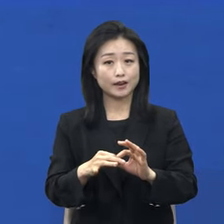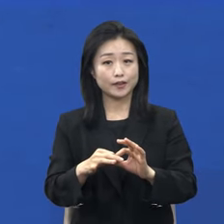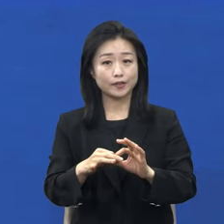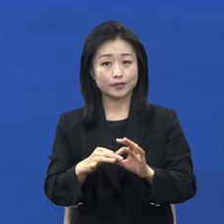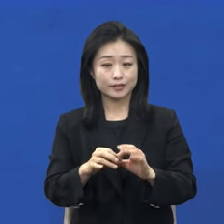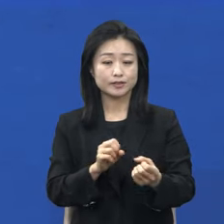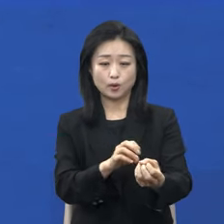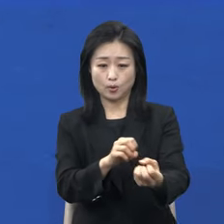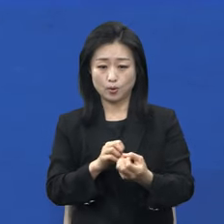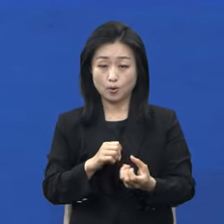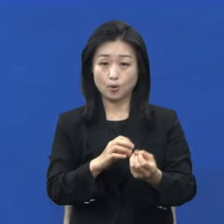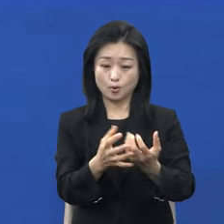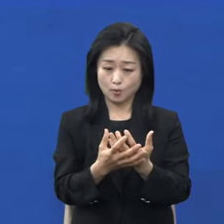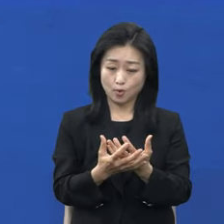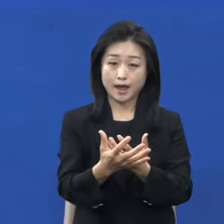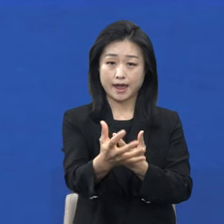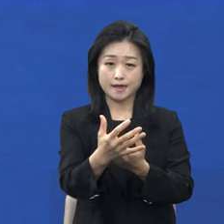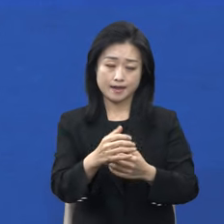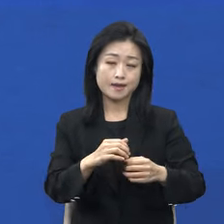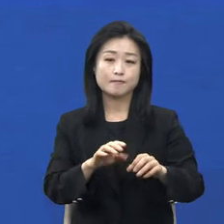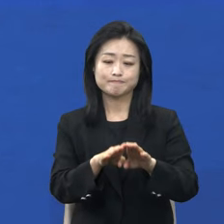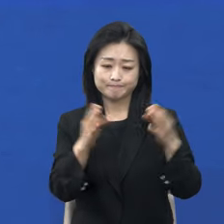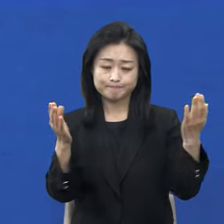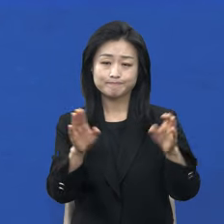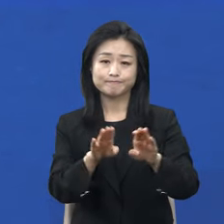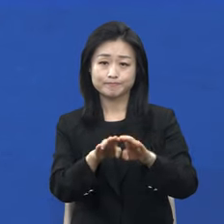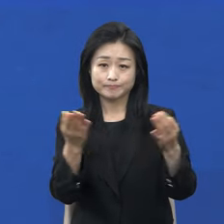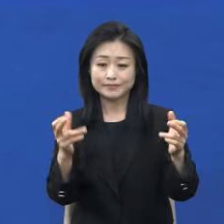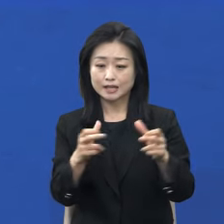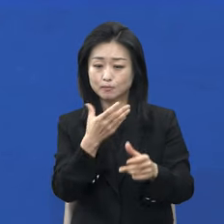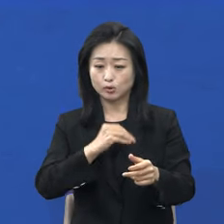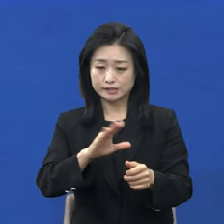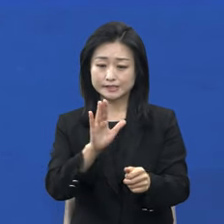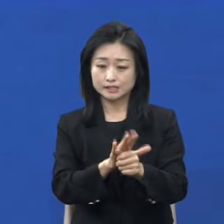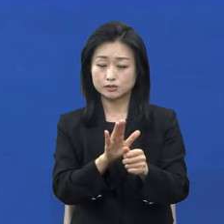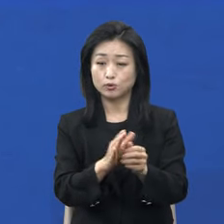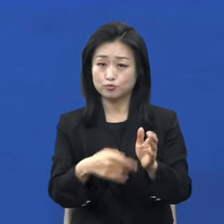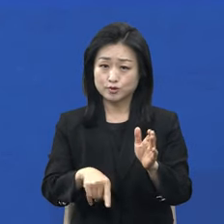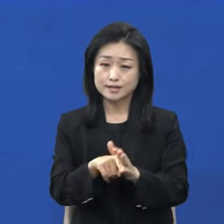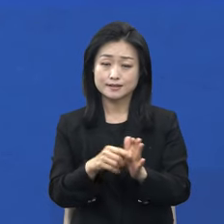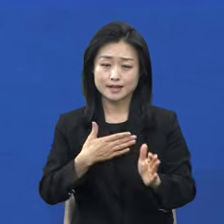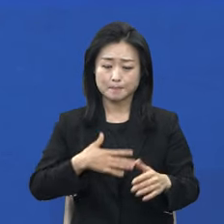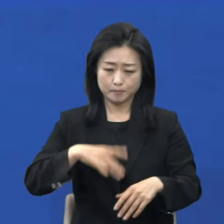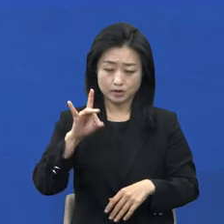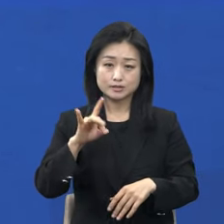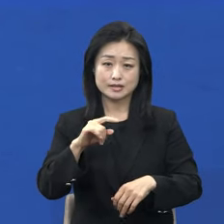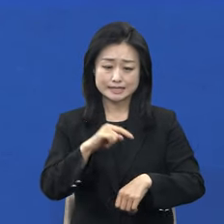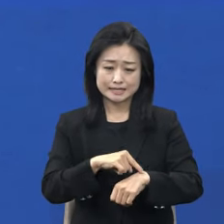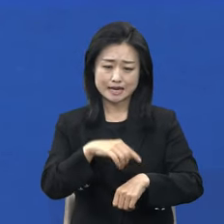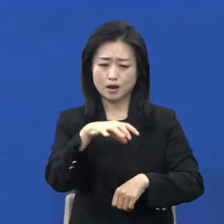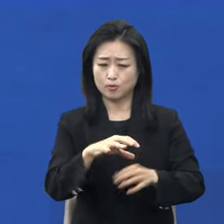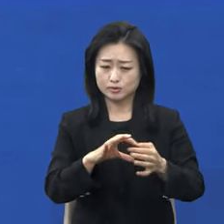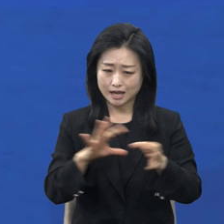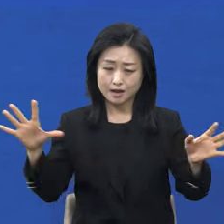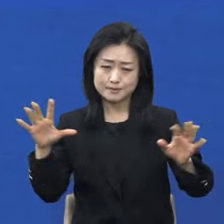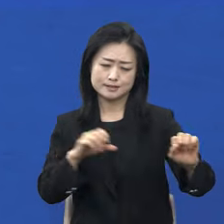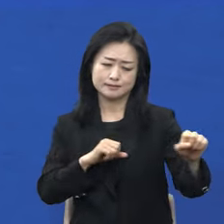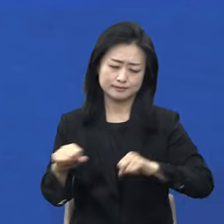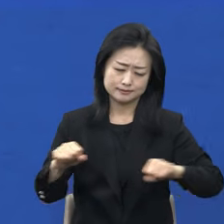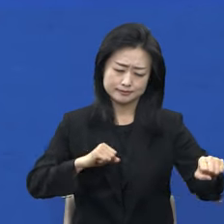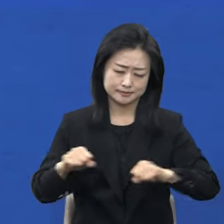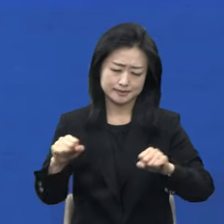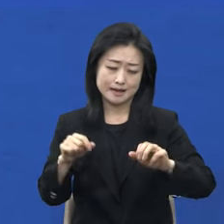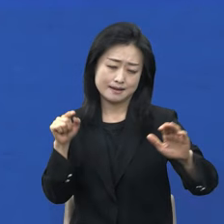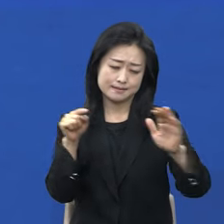정담회와 토론회 등을 열정으로 개최하는 등 장애인 복지를 위하는 일이라면 시간과 장소를 가리지 않고